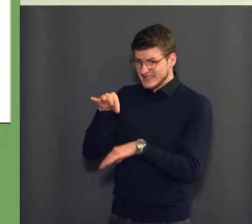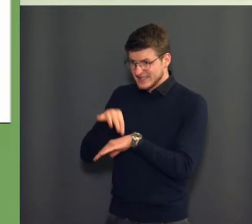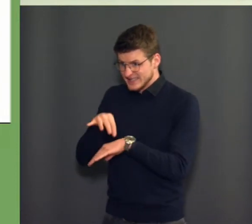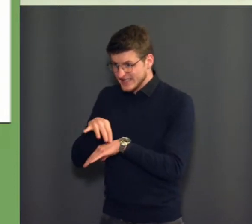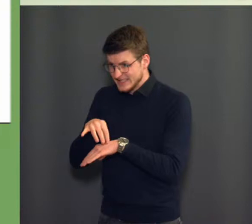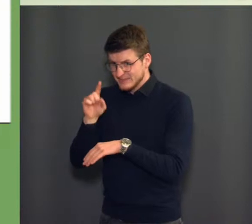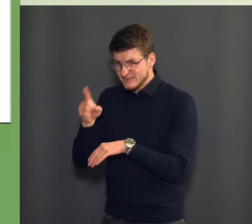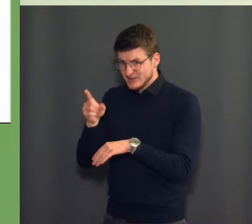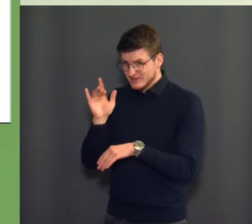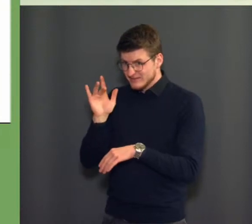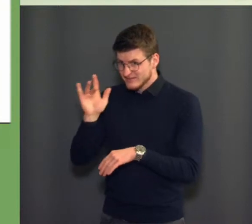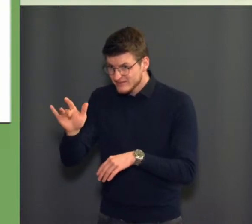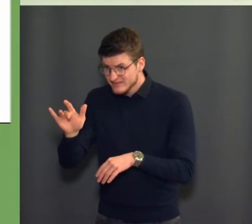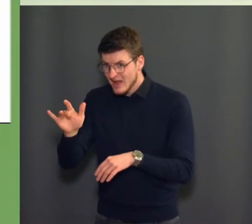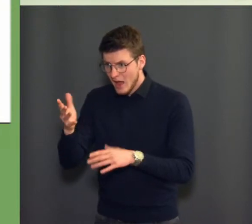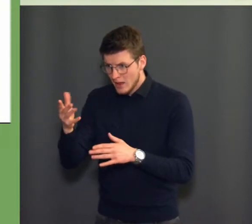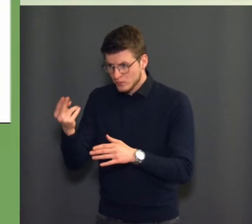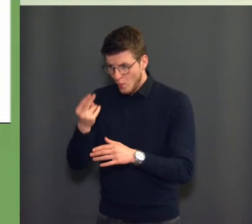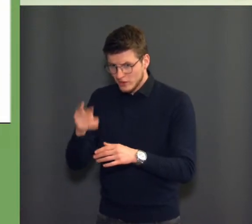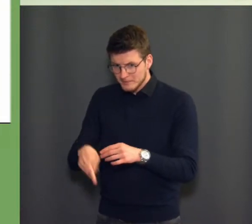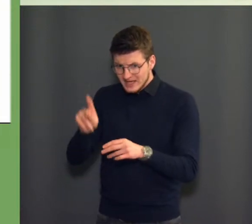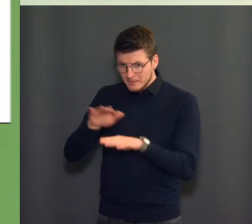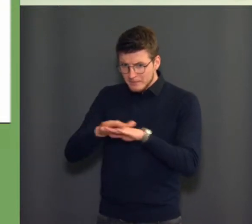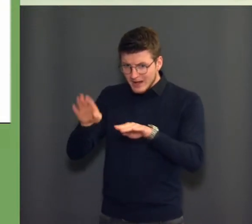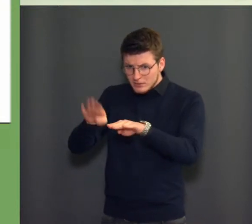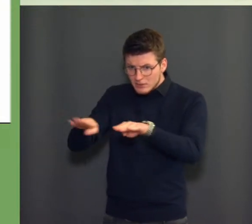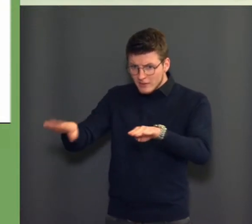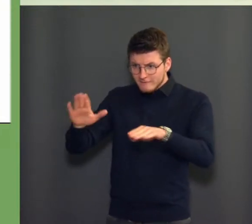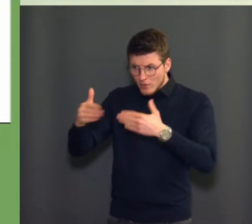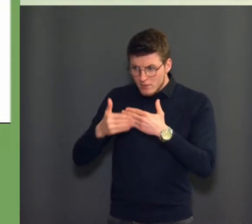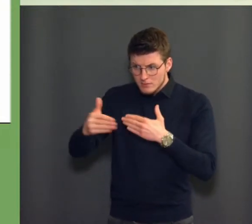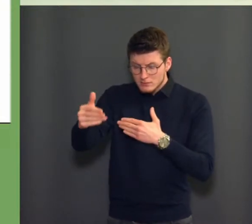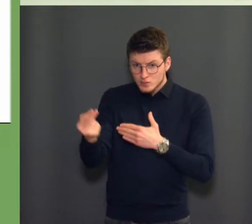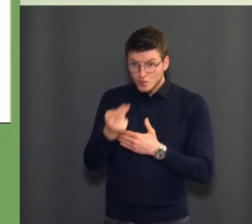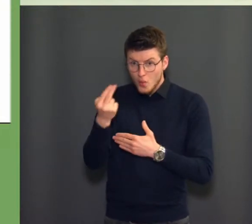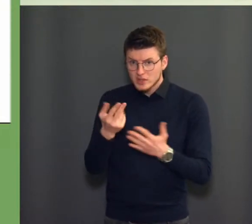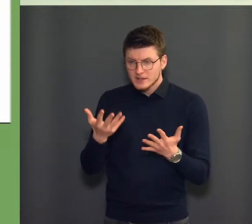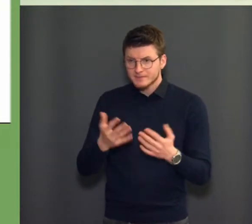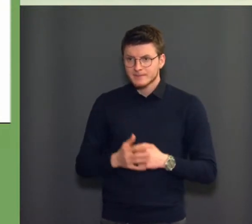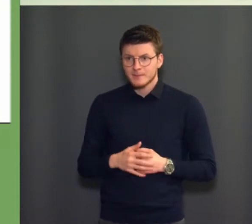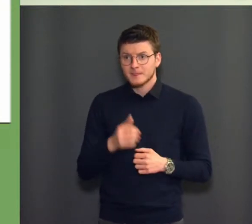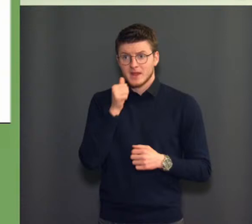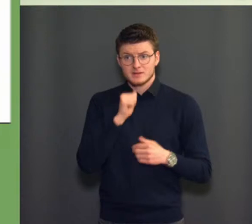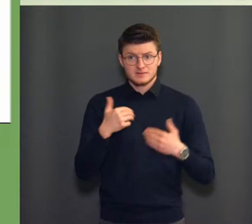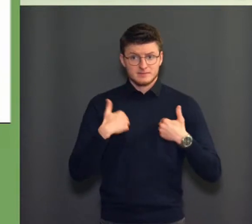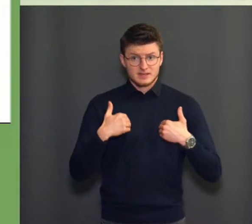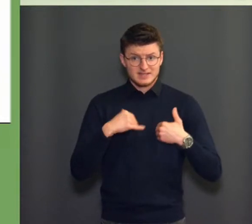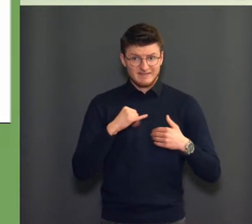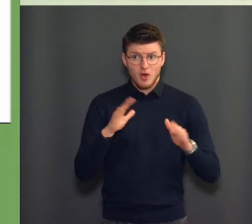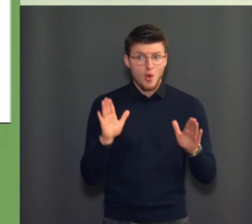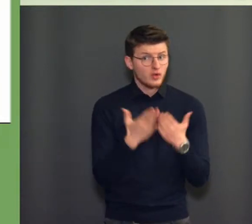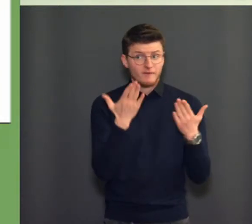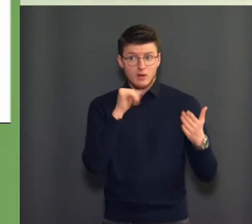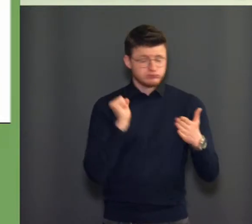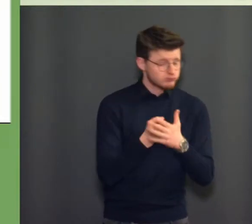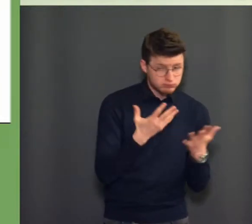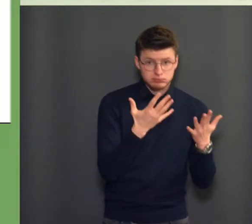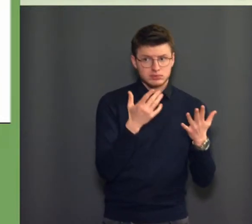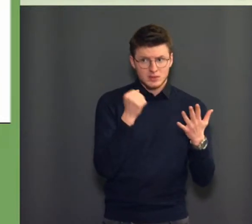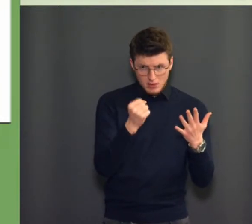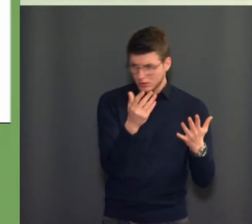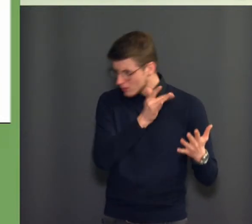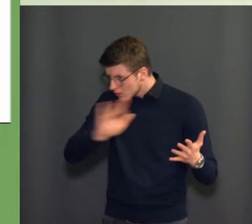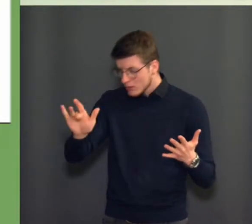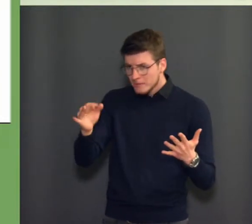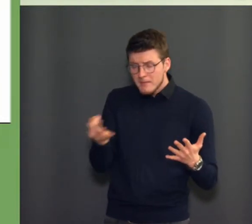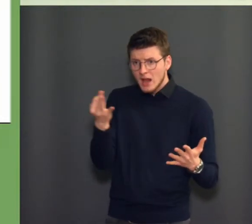dus op niet erkende, extra gecreëerde intensieve zorgenbedden terechtkomen. Het betekent ook dat men waarschijnlijk meer en meer